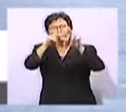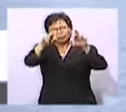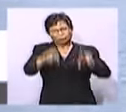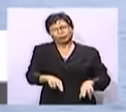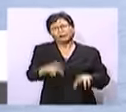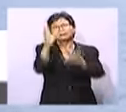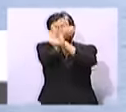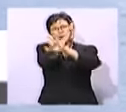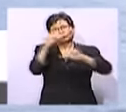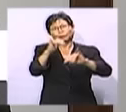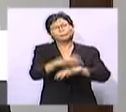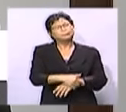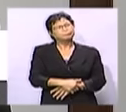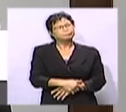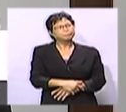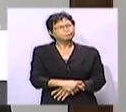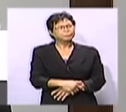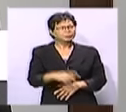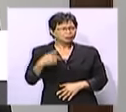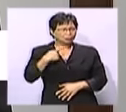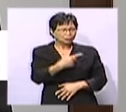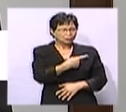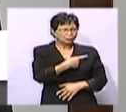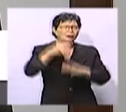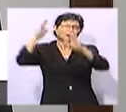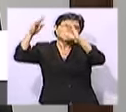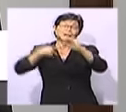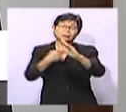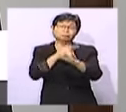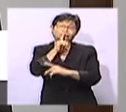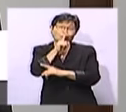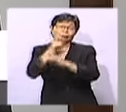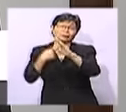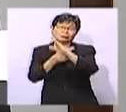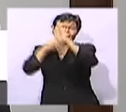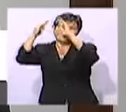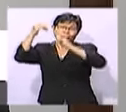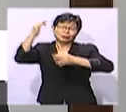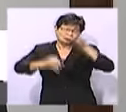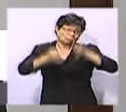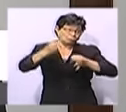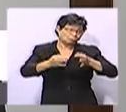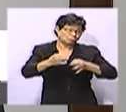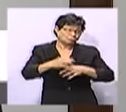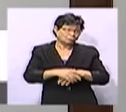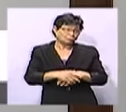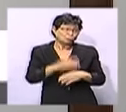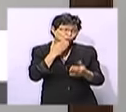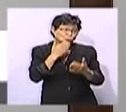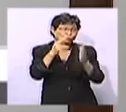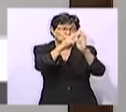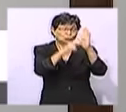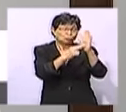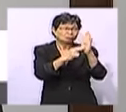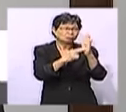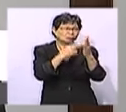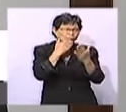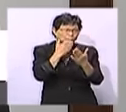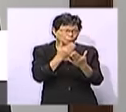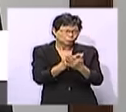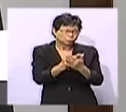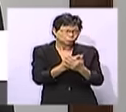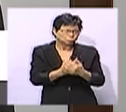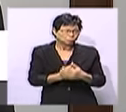rakyat keseluruhannya. Semestinya kita harapkan supaya seandainya ada satu undang-undang yang sudah bagus sebelum ini